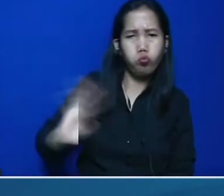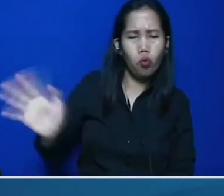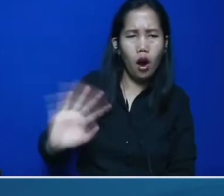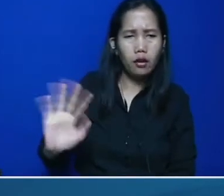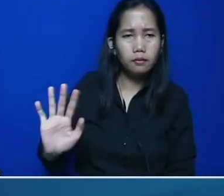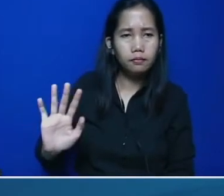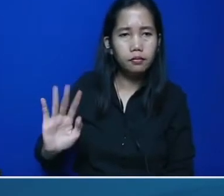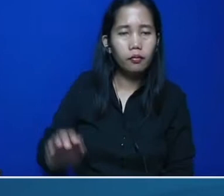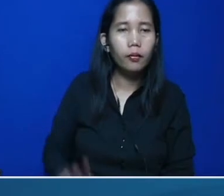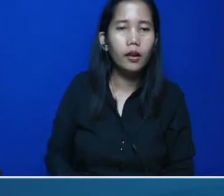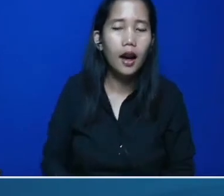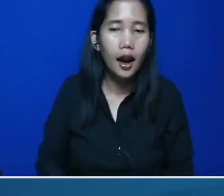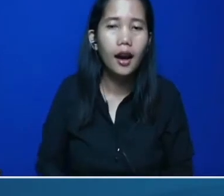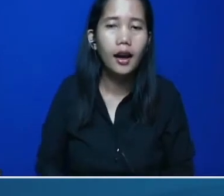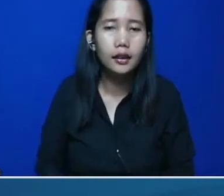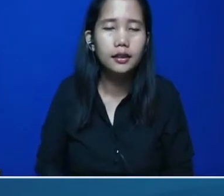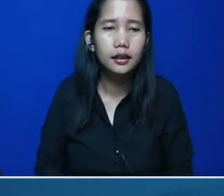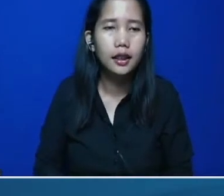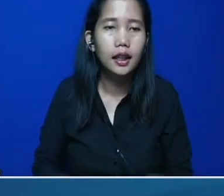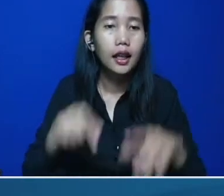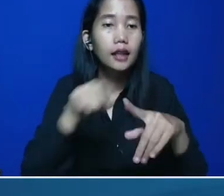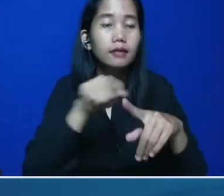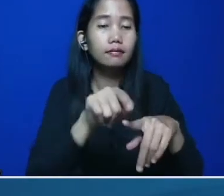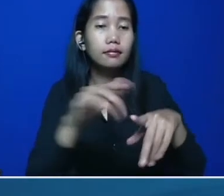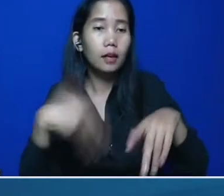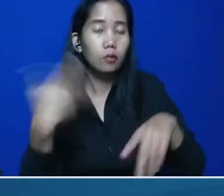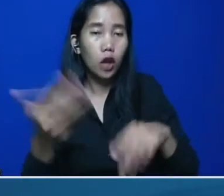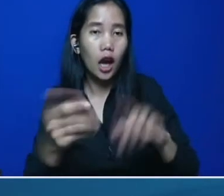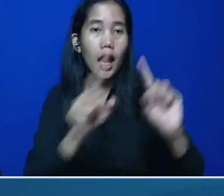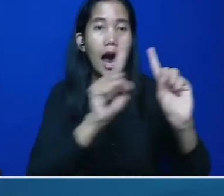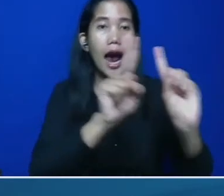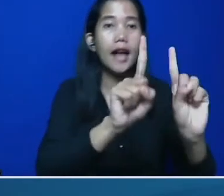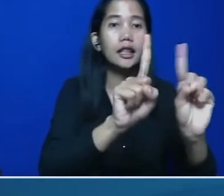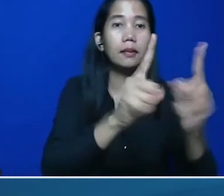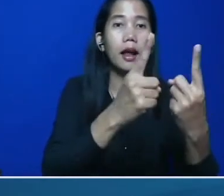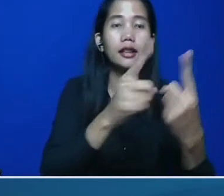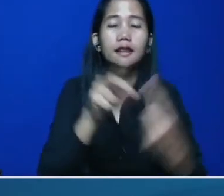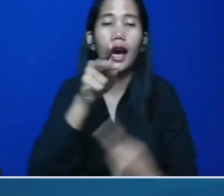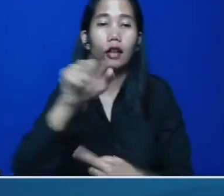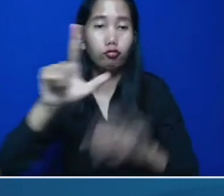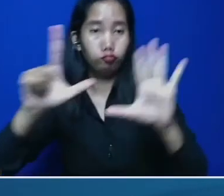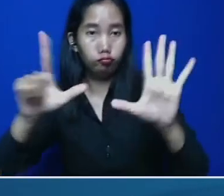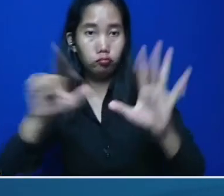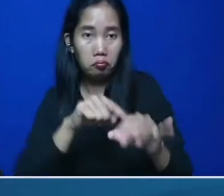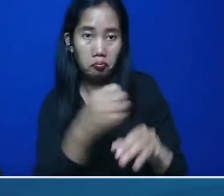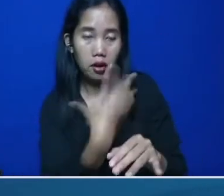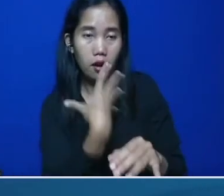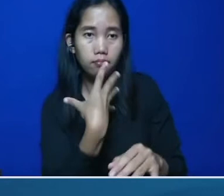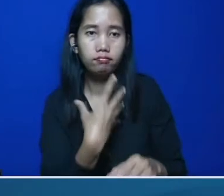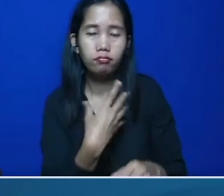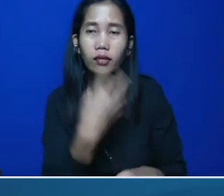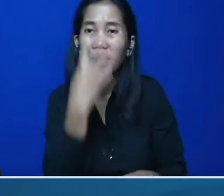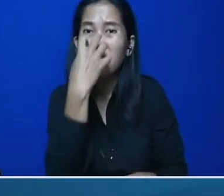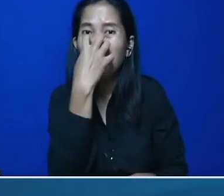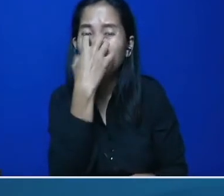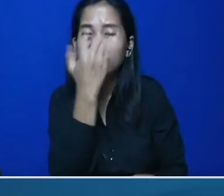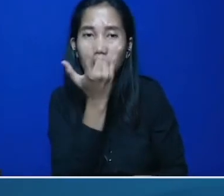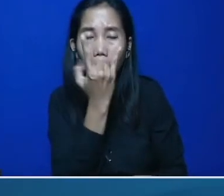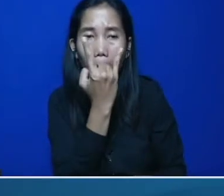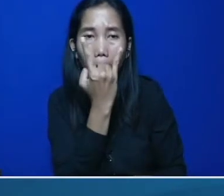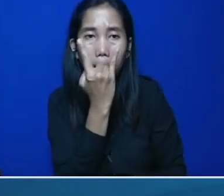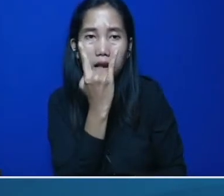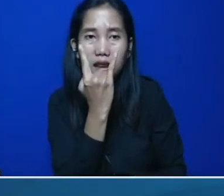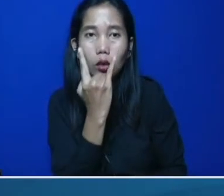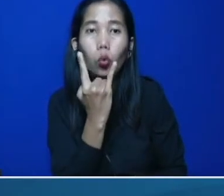babi hutan karena memang berkuku belah yaitu kukunya bersalah panjang nah sekarang babi hutan itu